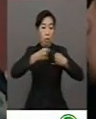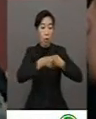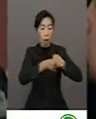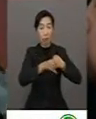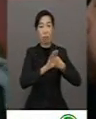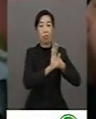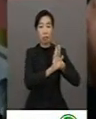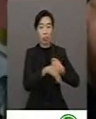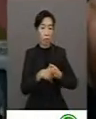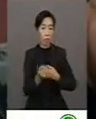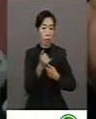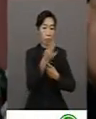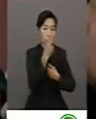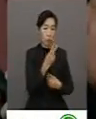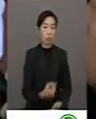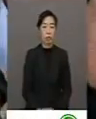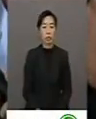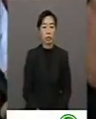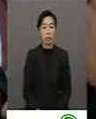เราอะไรอย่างเงี้ย